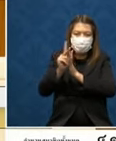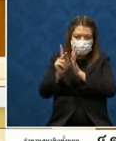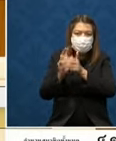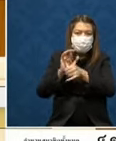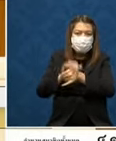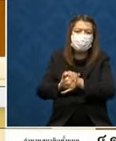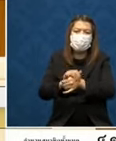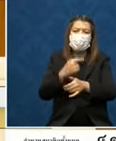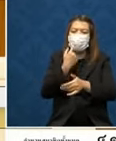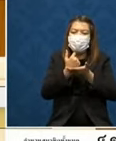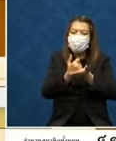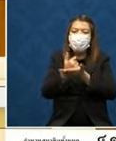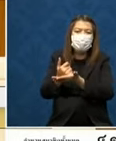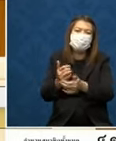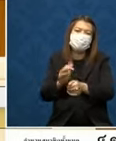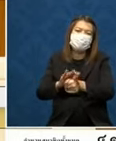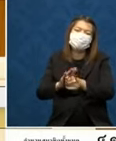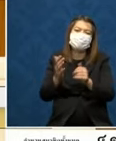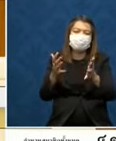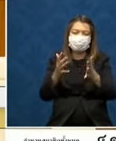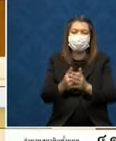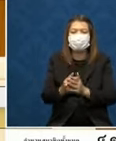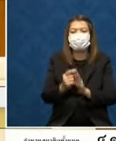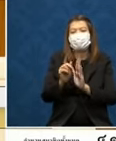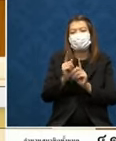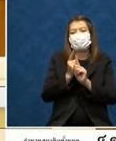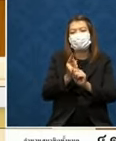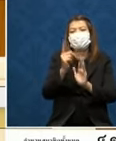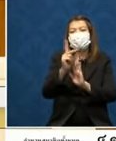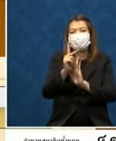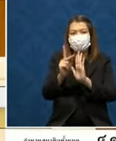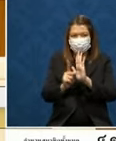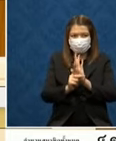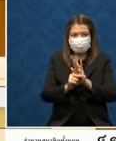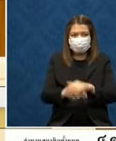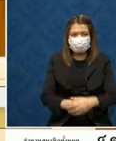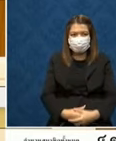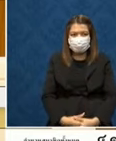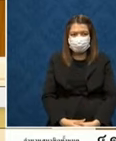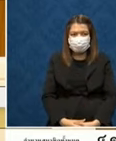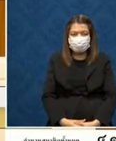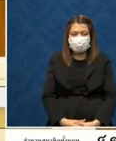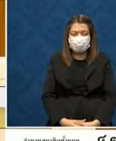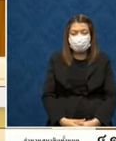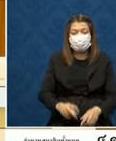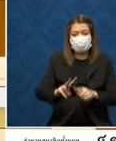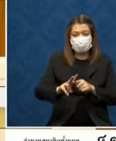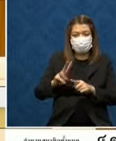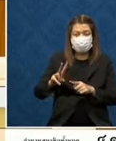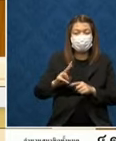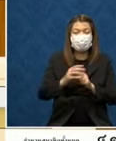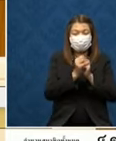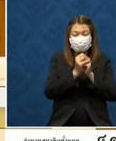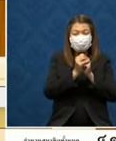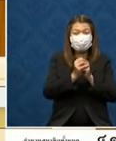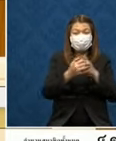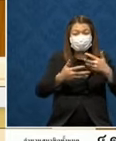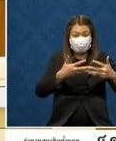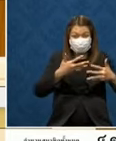หรอกได้หรอกนะครับเพราะเป็นการปฏิบัติตามกฎหมายวดีที่ 2กลุ่มธุรกิจจีนสีเทาผับ